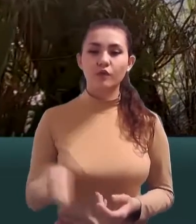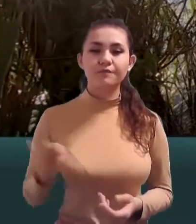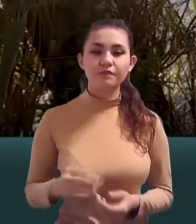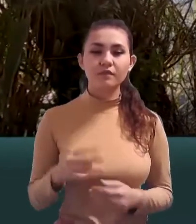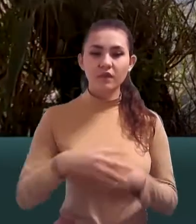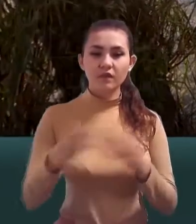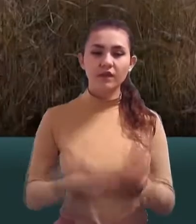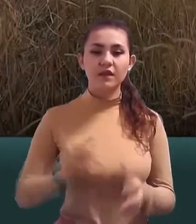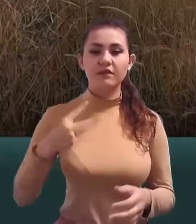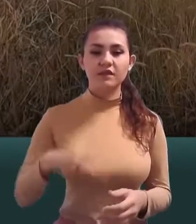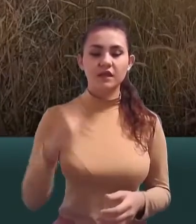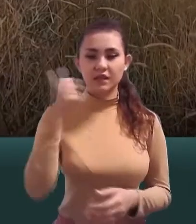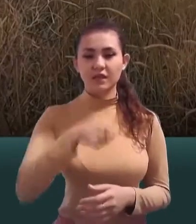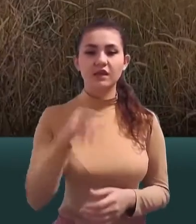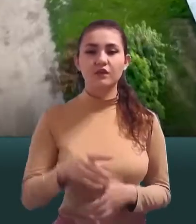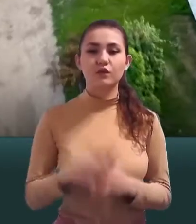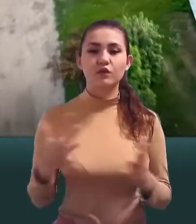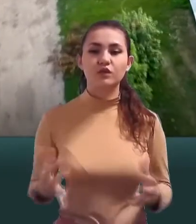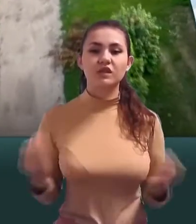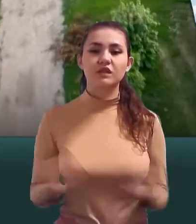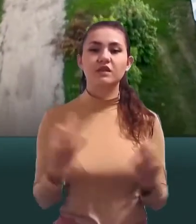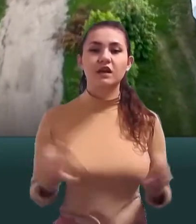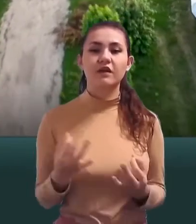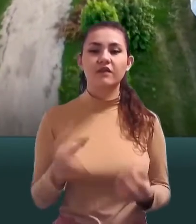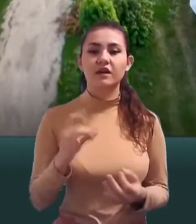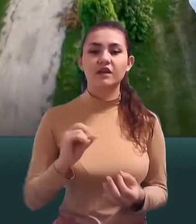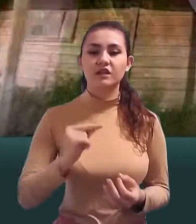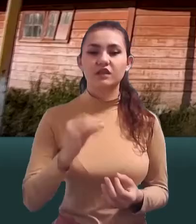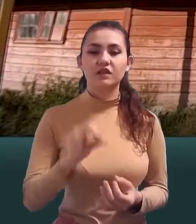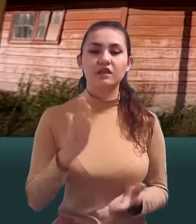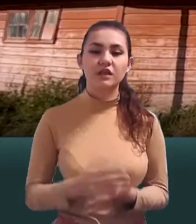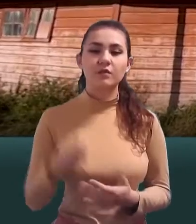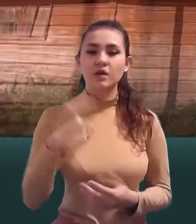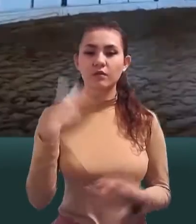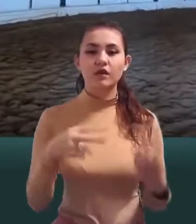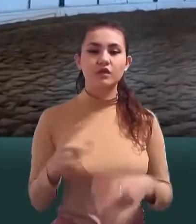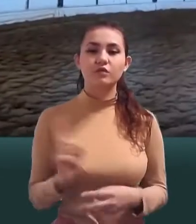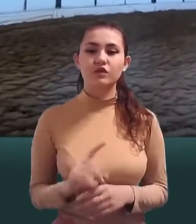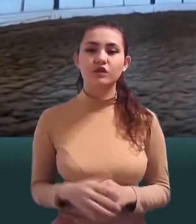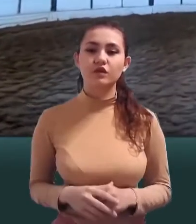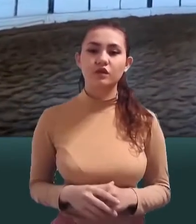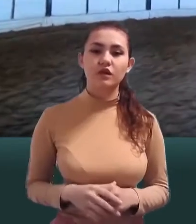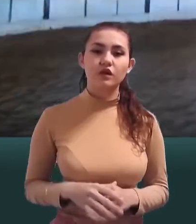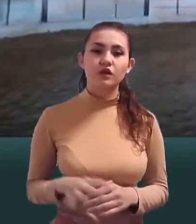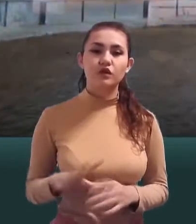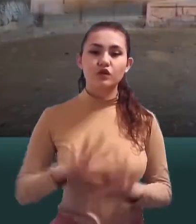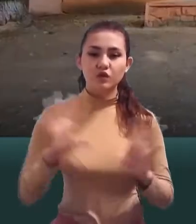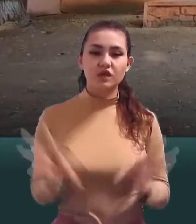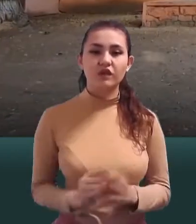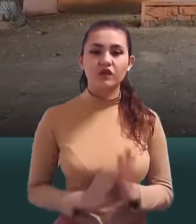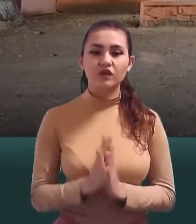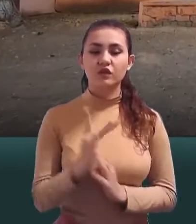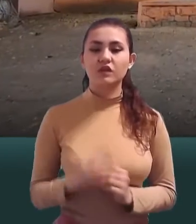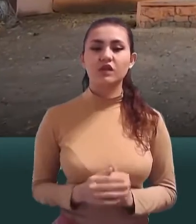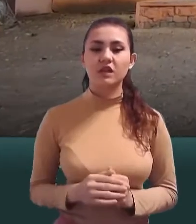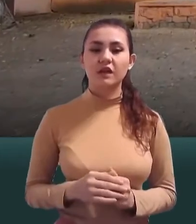19-20 рік, і там дуже цікаві речі є. Ми бачимо, що суттєво зросли